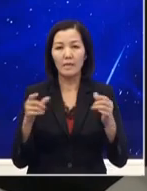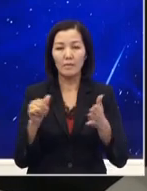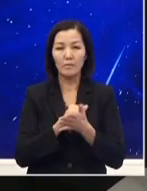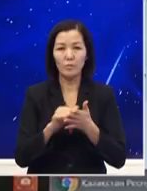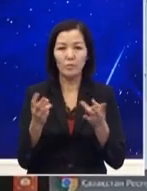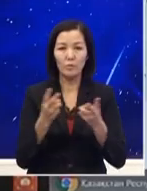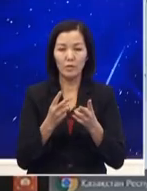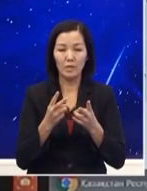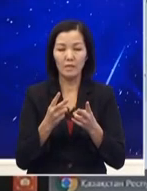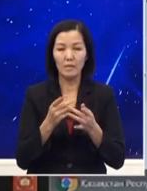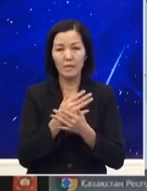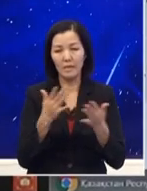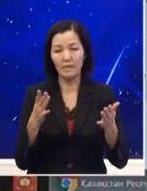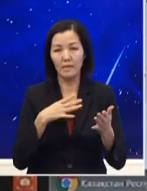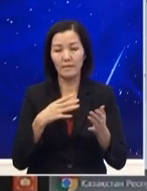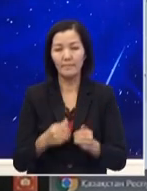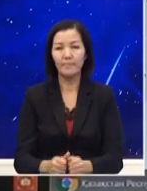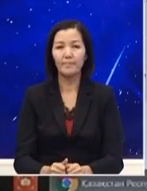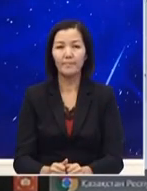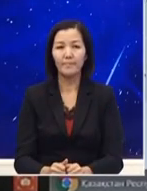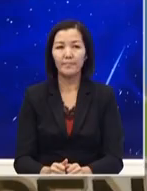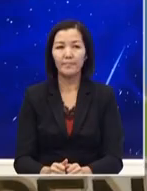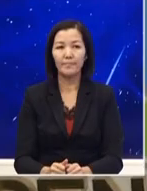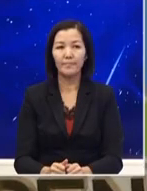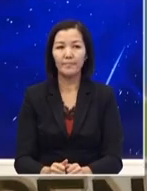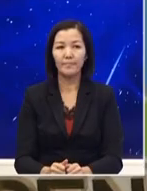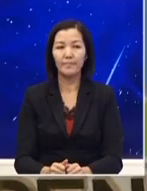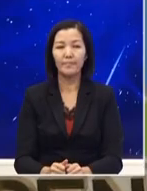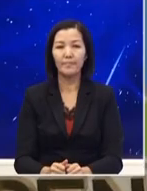посредством электронного правительства ЕГОВ-КЗ.